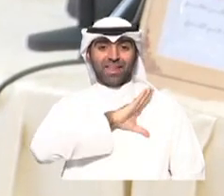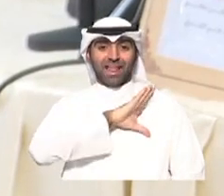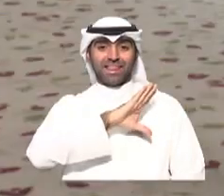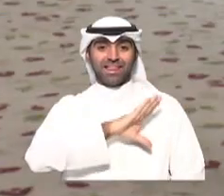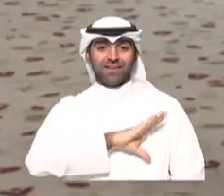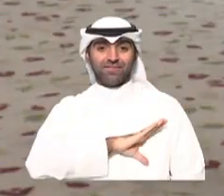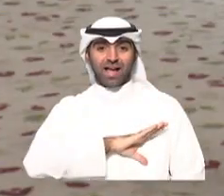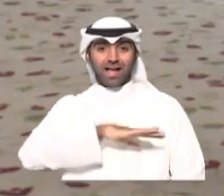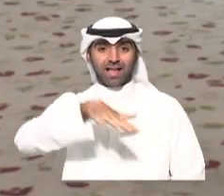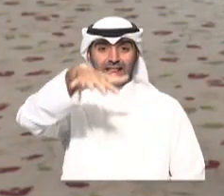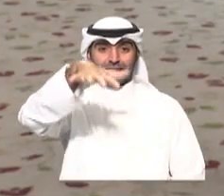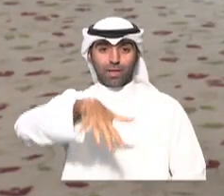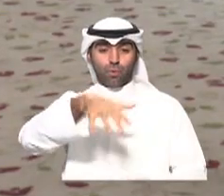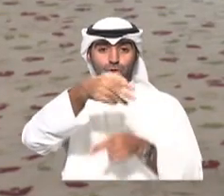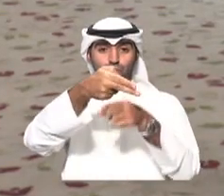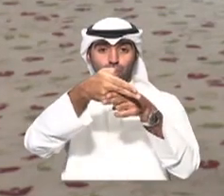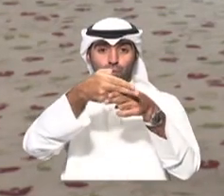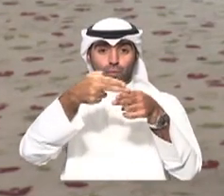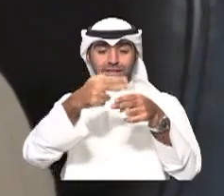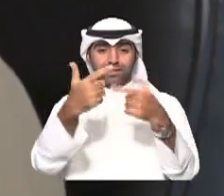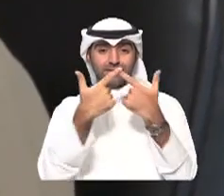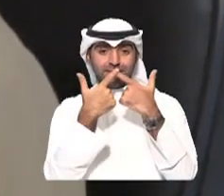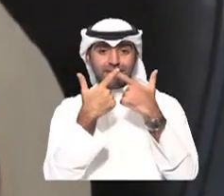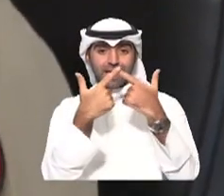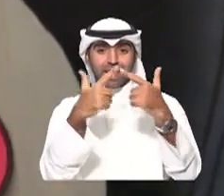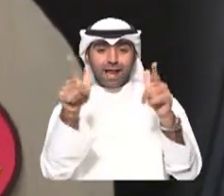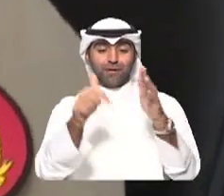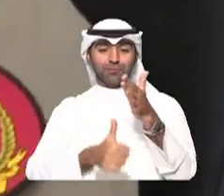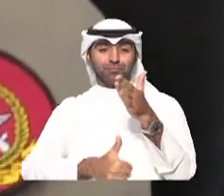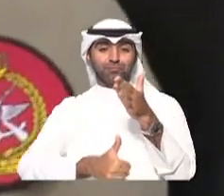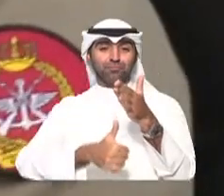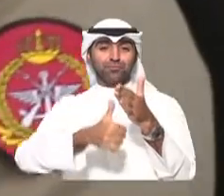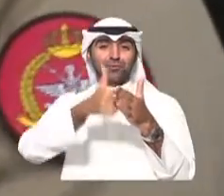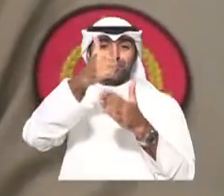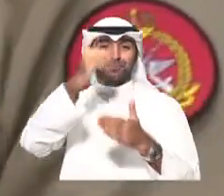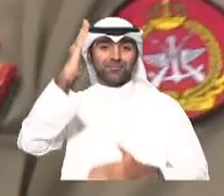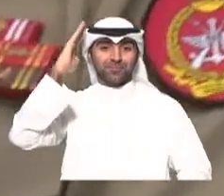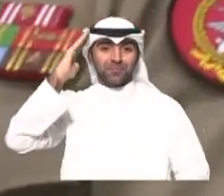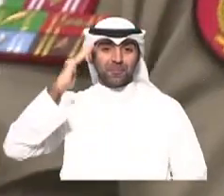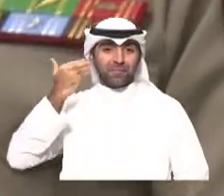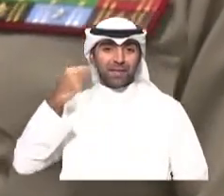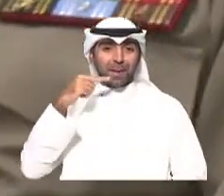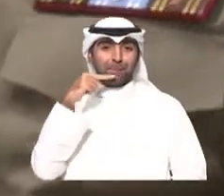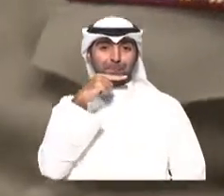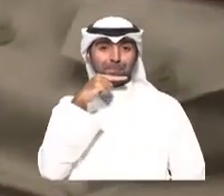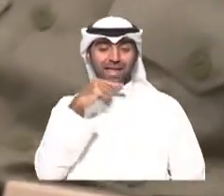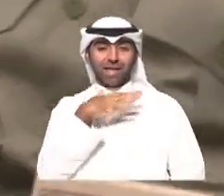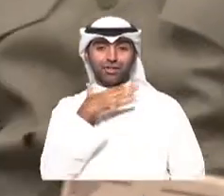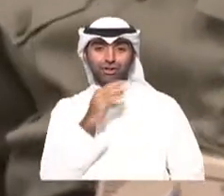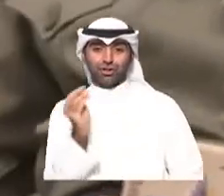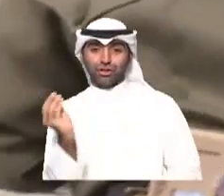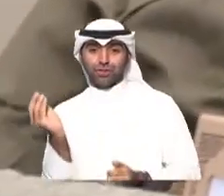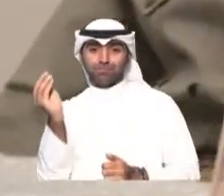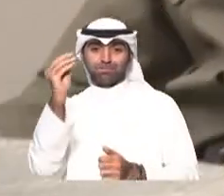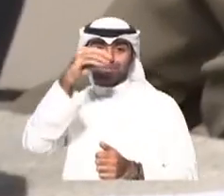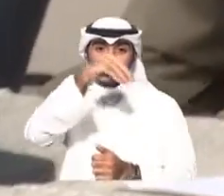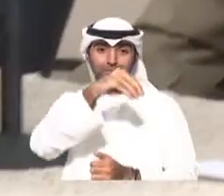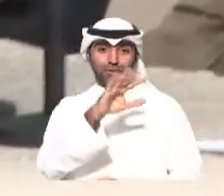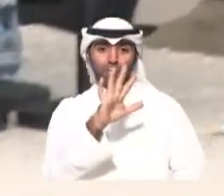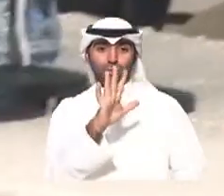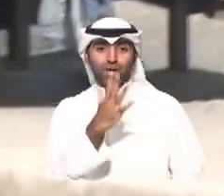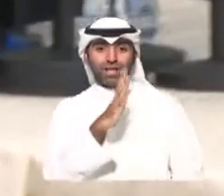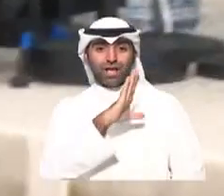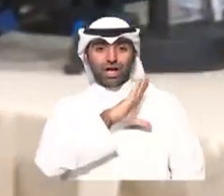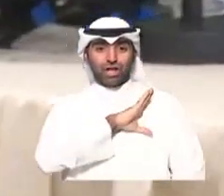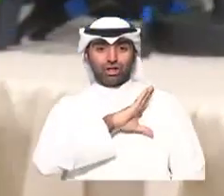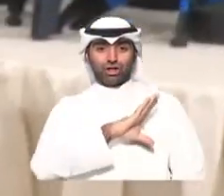الدفاع عبر مؤتمر صحفي طبيعة وآلية تطوع المواطنات في الجيش بتخصصات محددة تتناسب